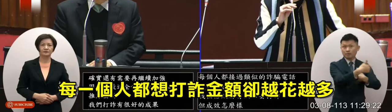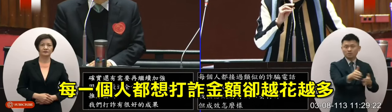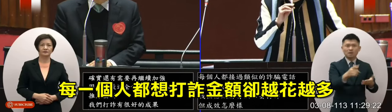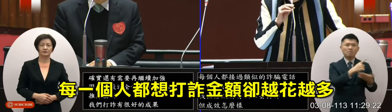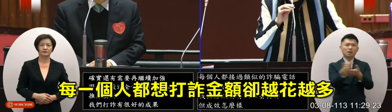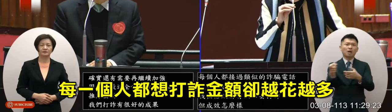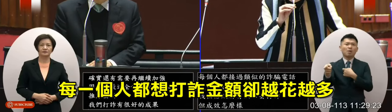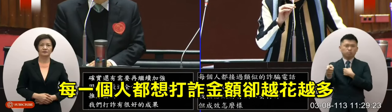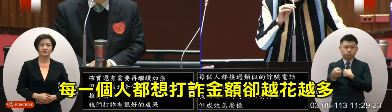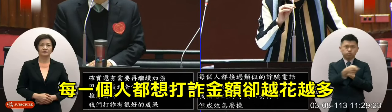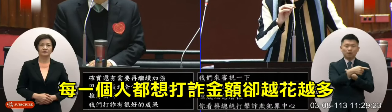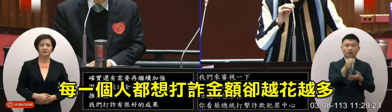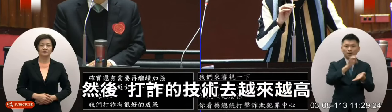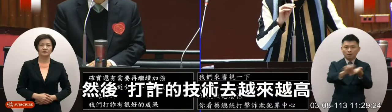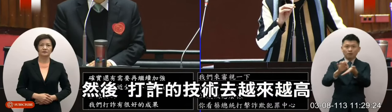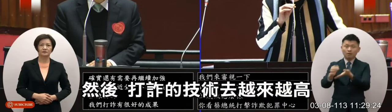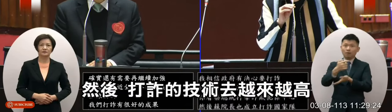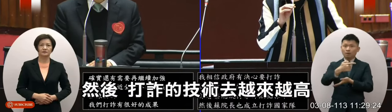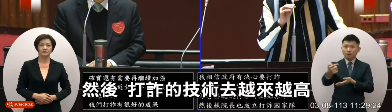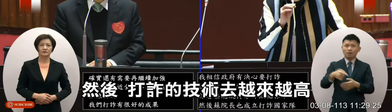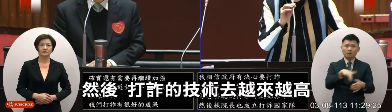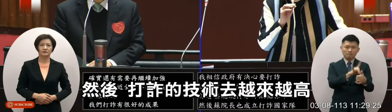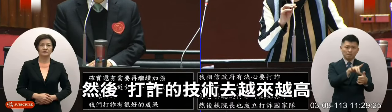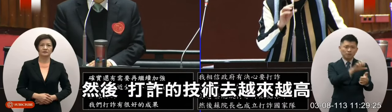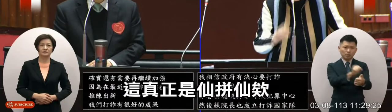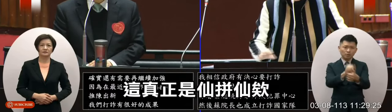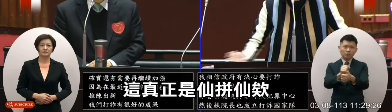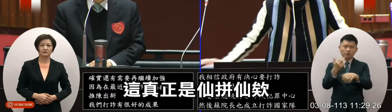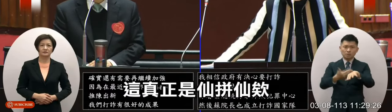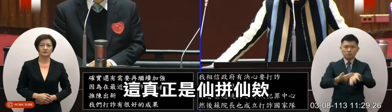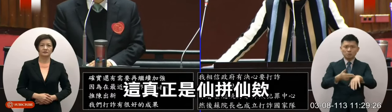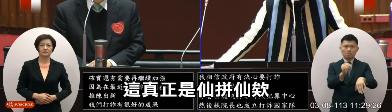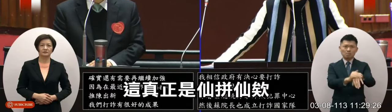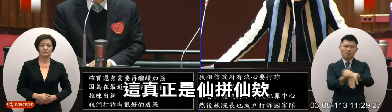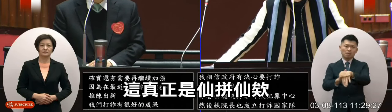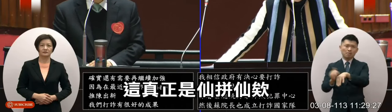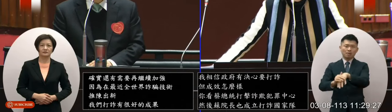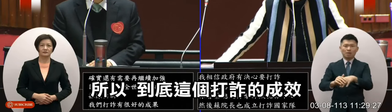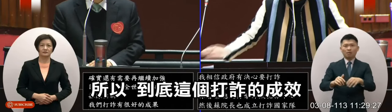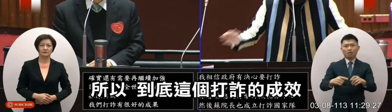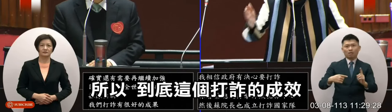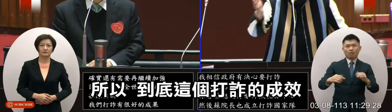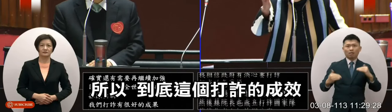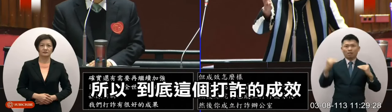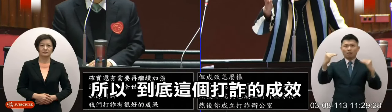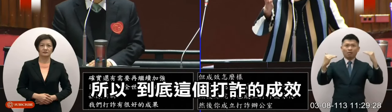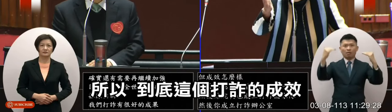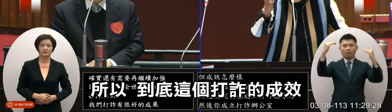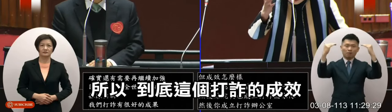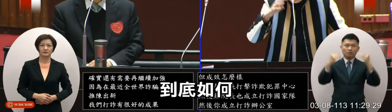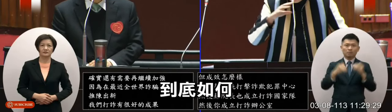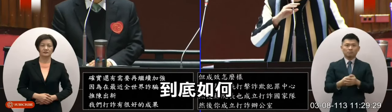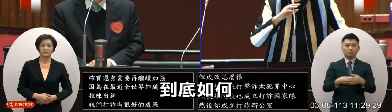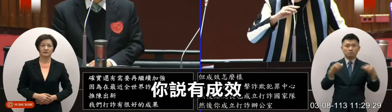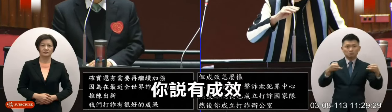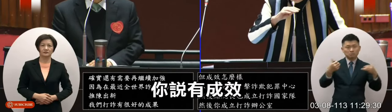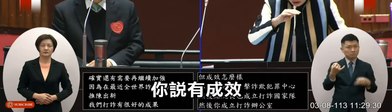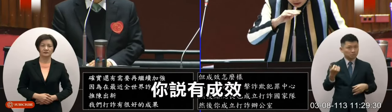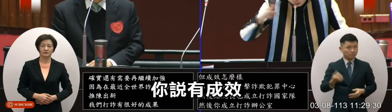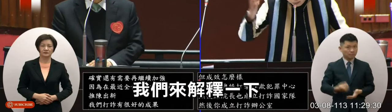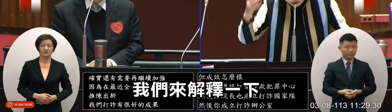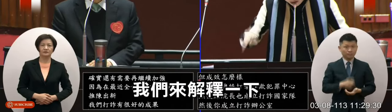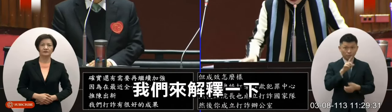诈，金额是越花越多，然后的打诈的技术就越来越高超，这真的是生病生的。所以到底这个打诈的成效到底如何？你说